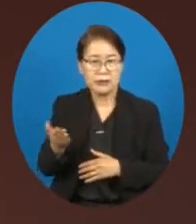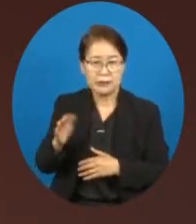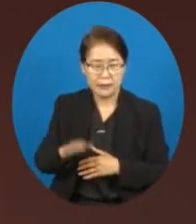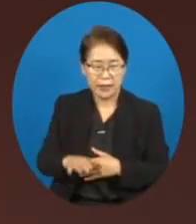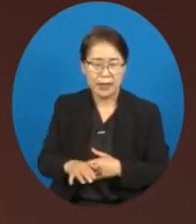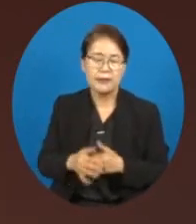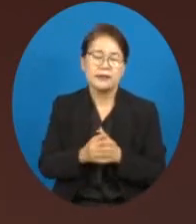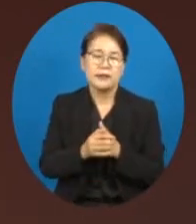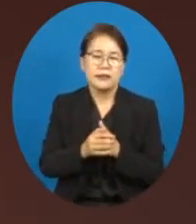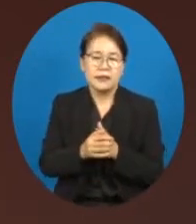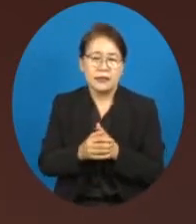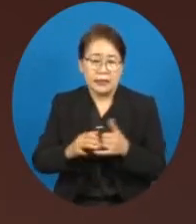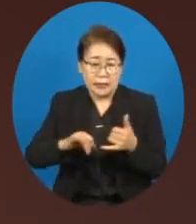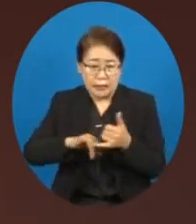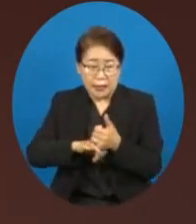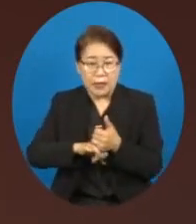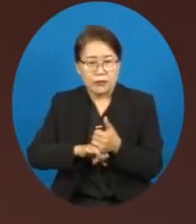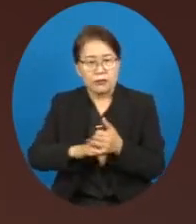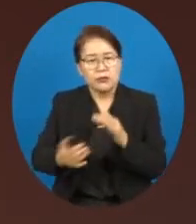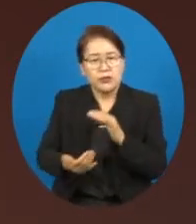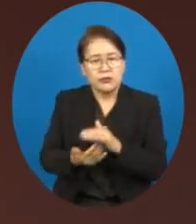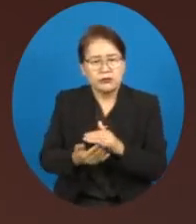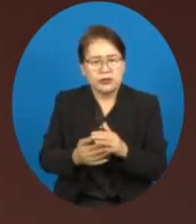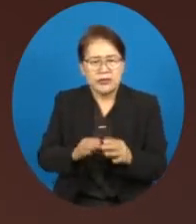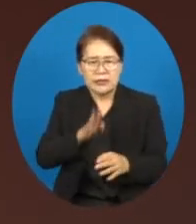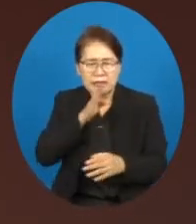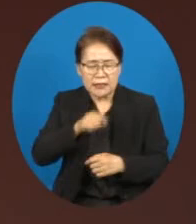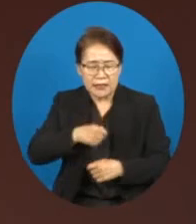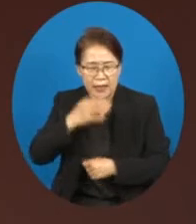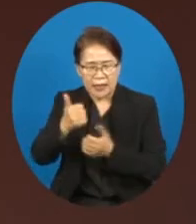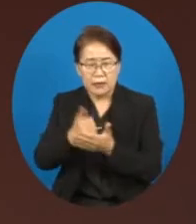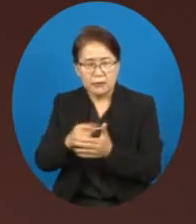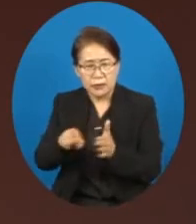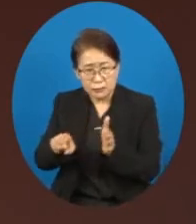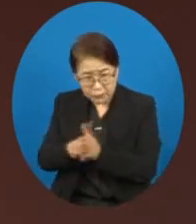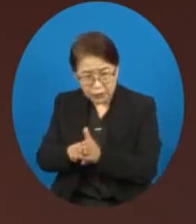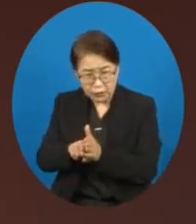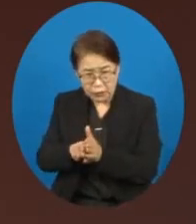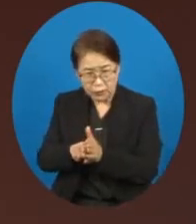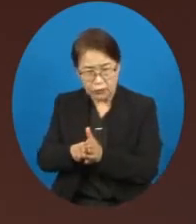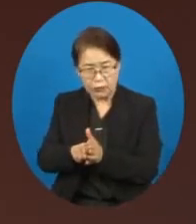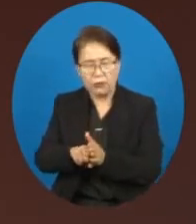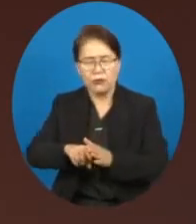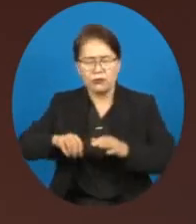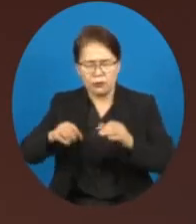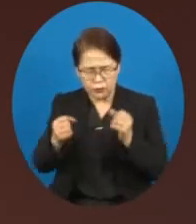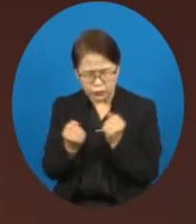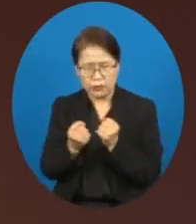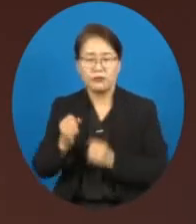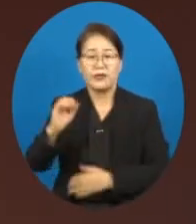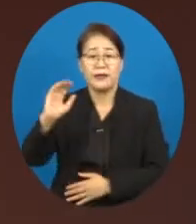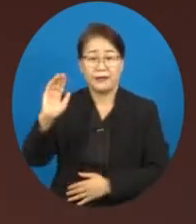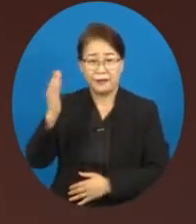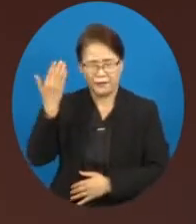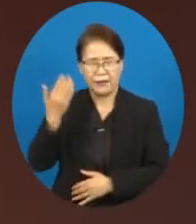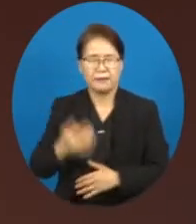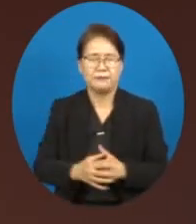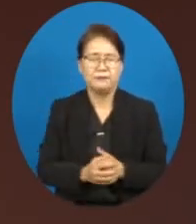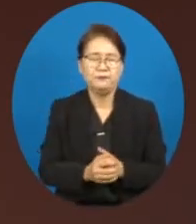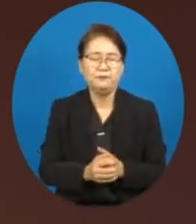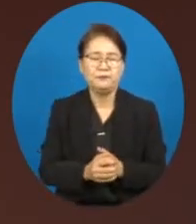하나님을 의지하며 우리가 순종해 믿음의 발걸음을 내딛어야 될 줄로